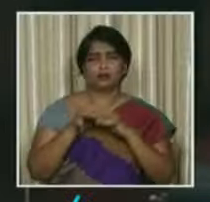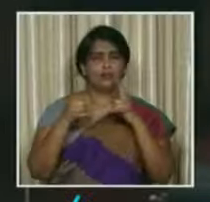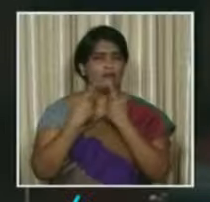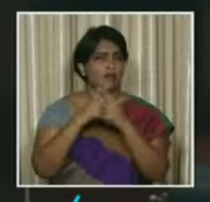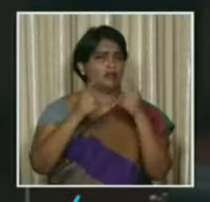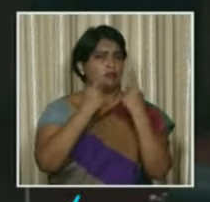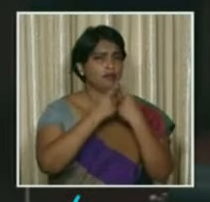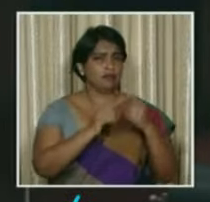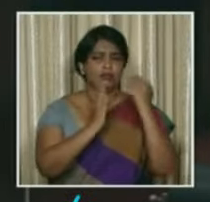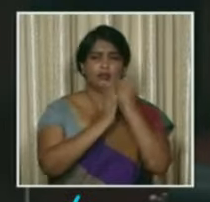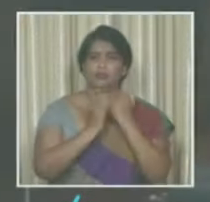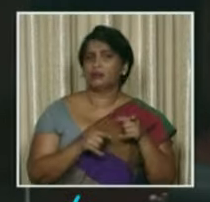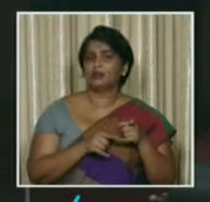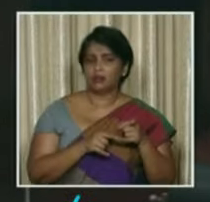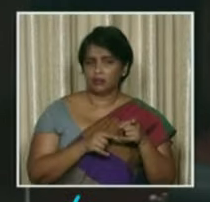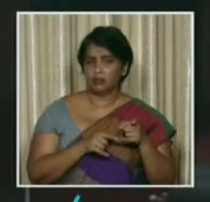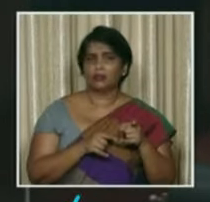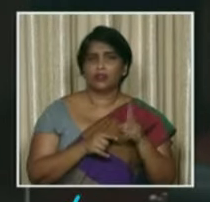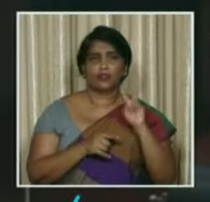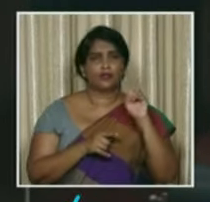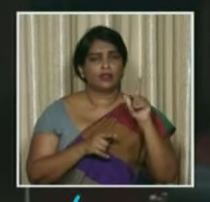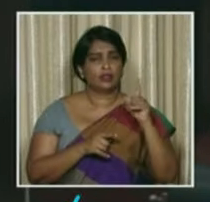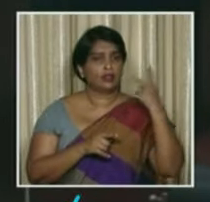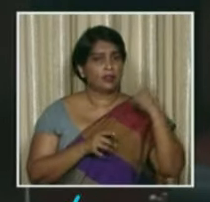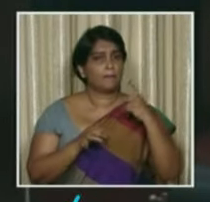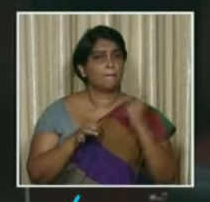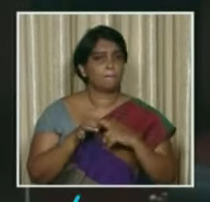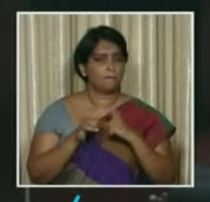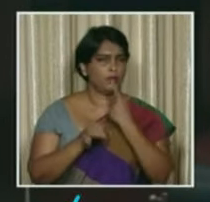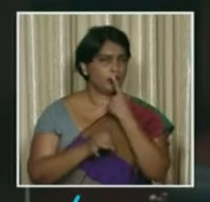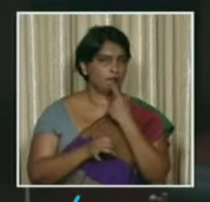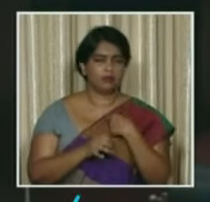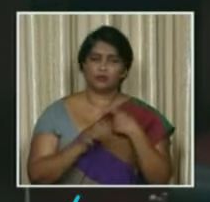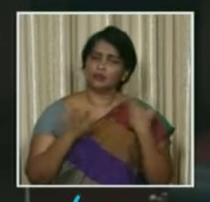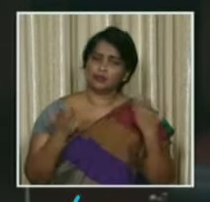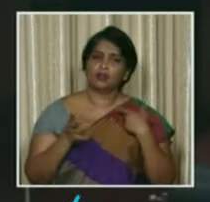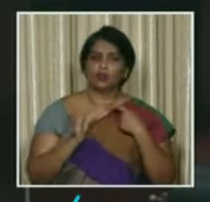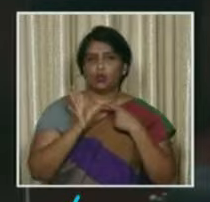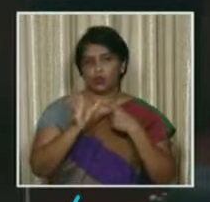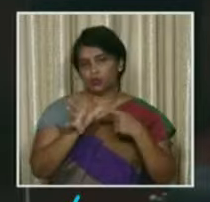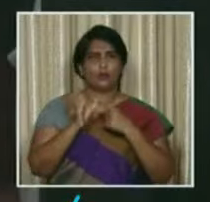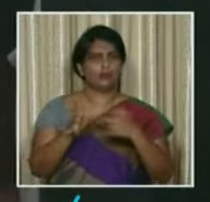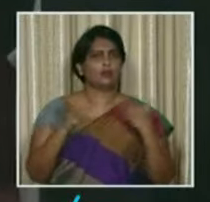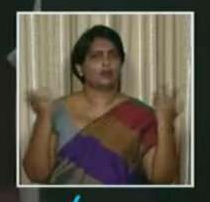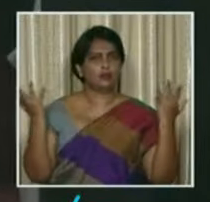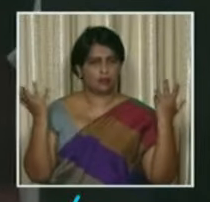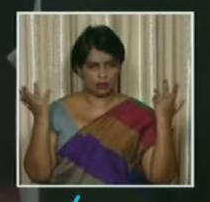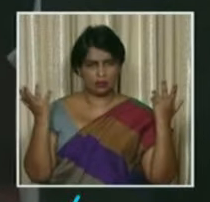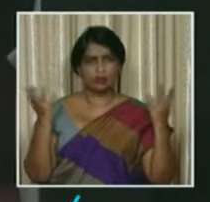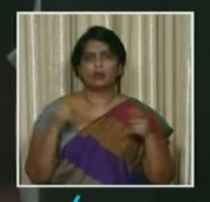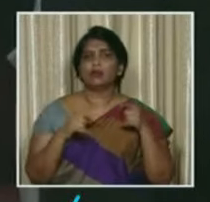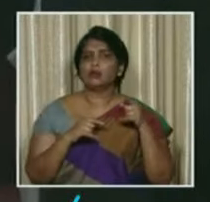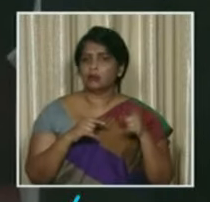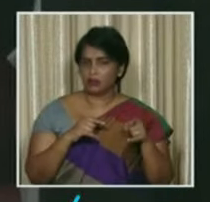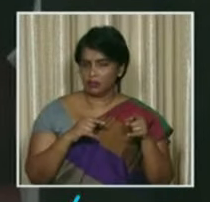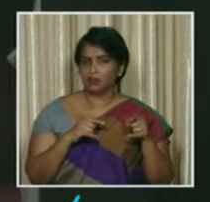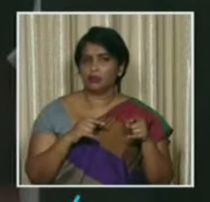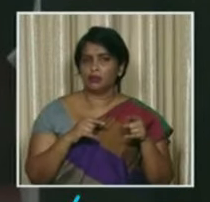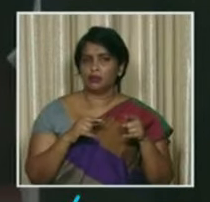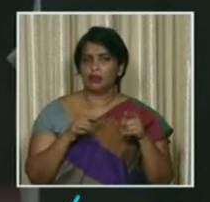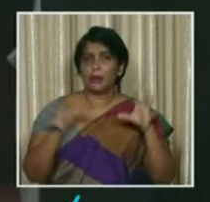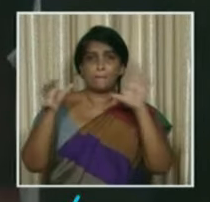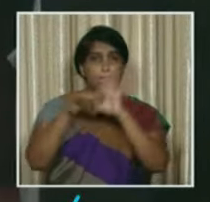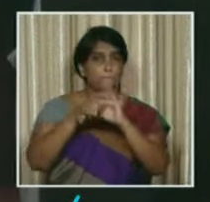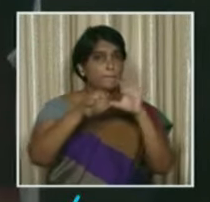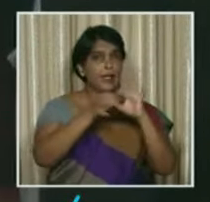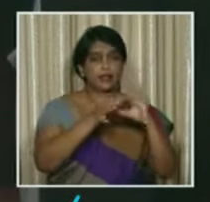නැති කාරණා රාශියක් ඇතුළත් 27/2 යටතේ ප්‍රශ්නයක් මතු කරනවා. ඒ කොහොම වුණත් පිළිතුරු ලබා දෙන්න සූදානම්. මේවා එකිනෙකට බැඳිලා